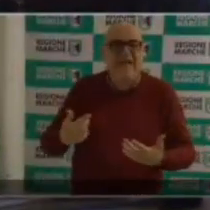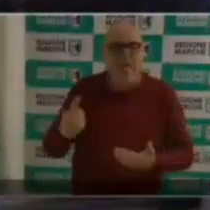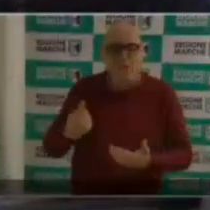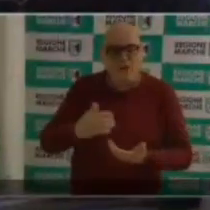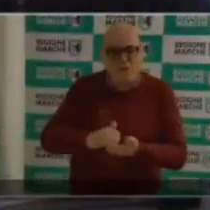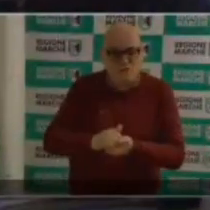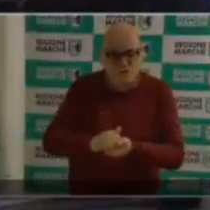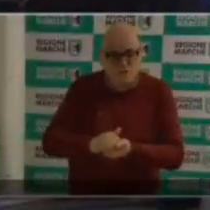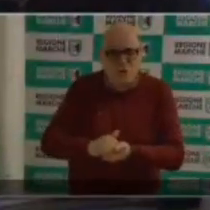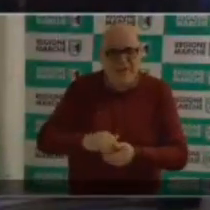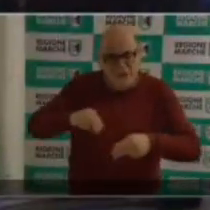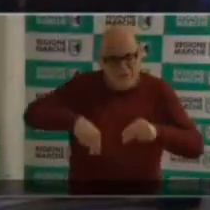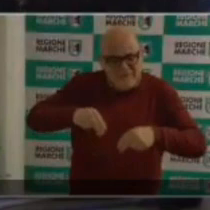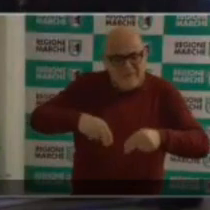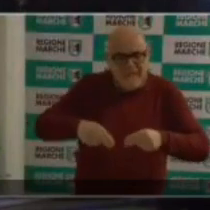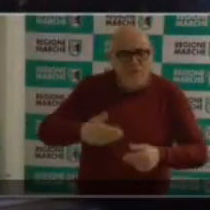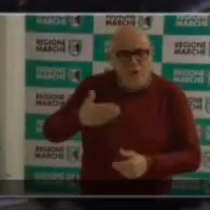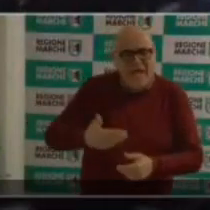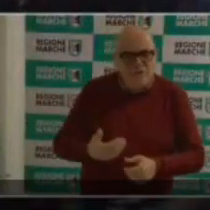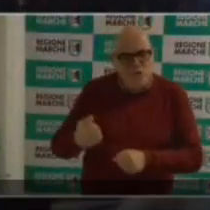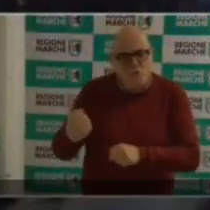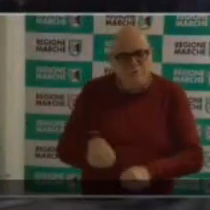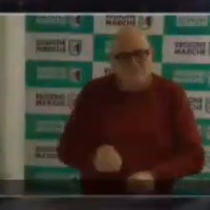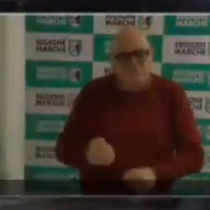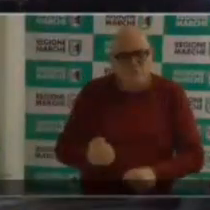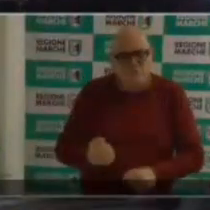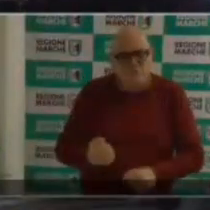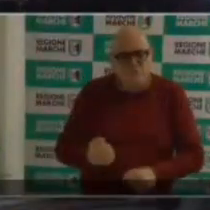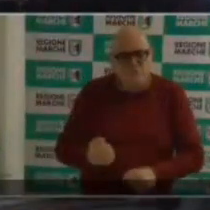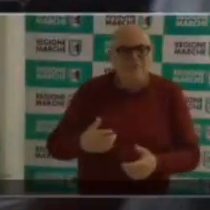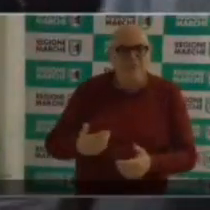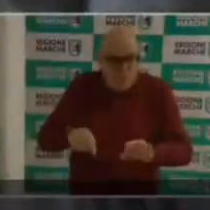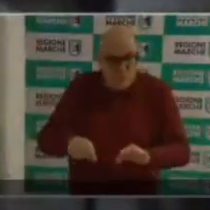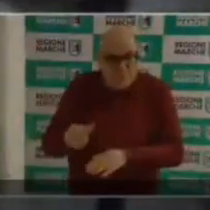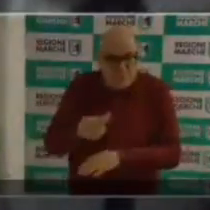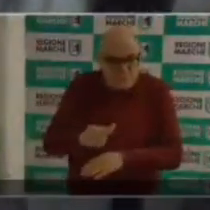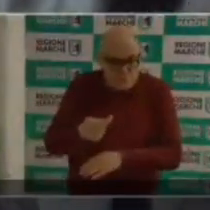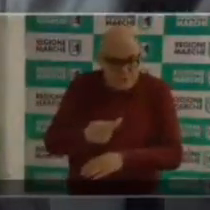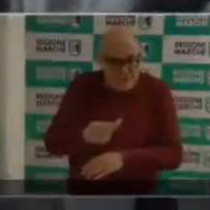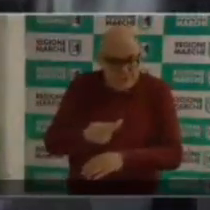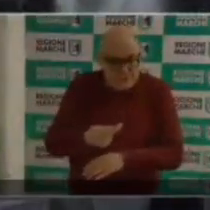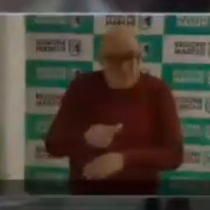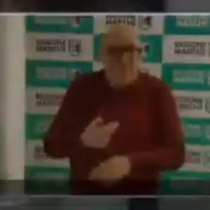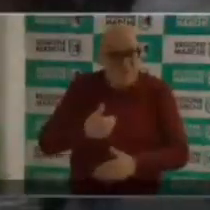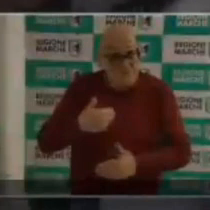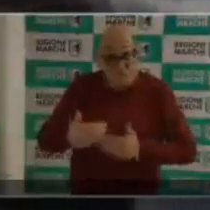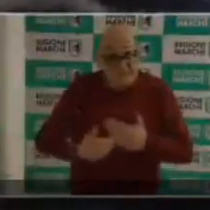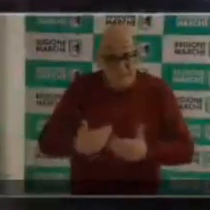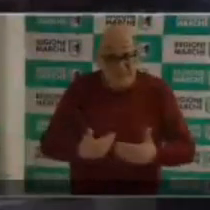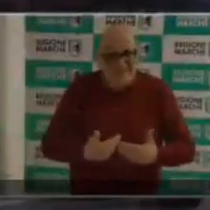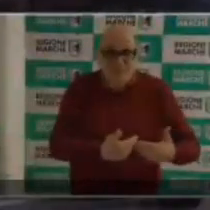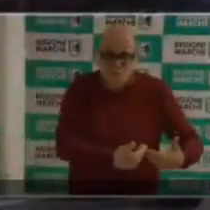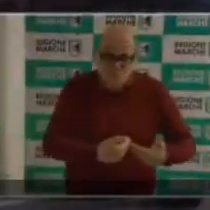nuova ATS per la prossima progettazione, dunque stiamo continuando ad andare avanti con il supporto della Regione e con il supporto del